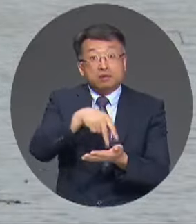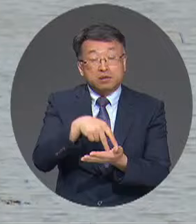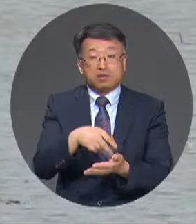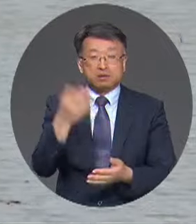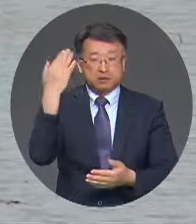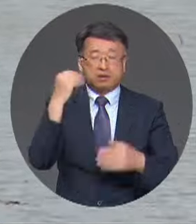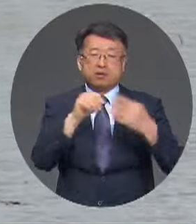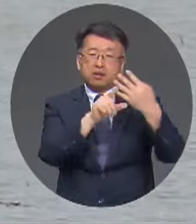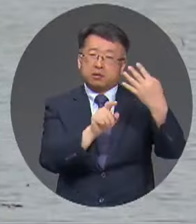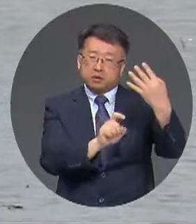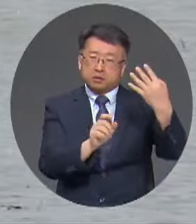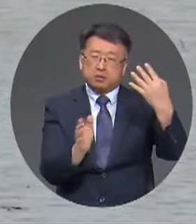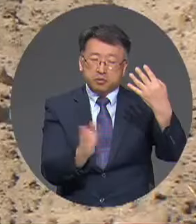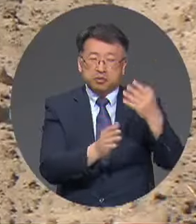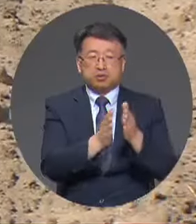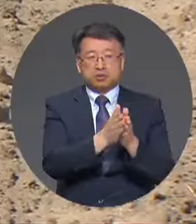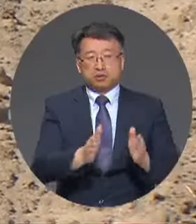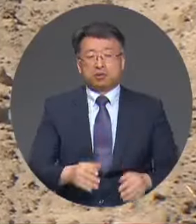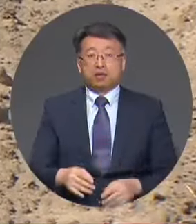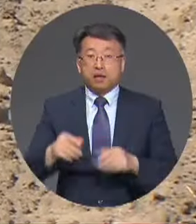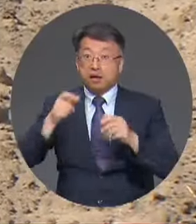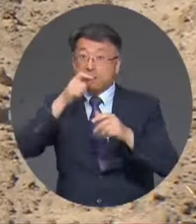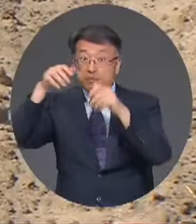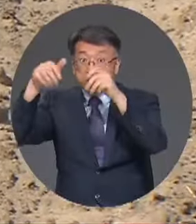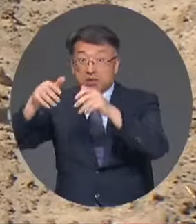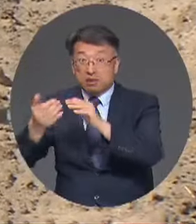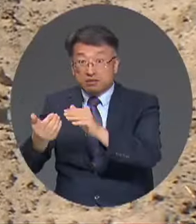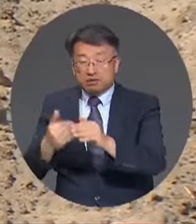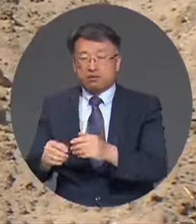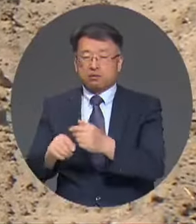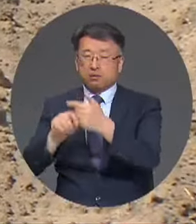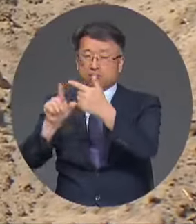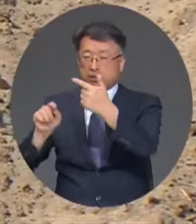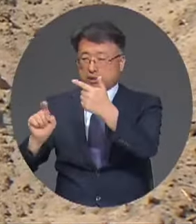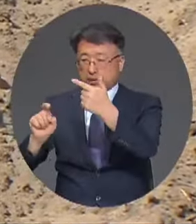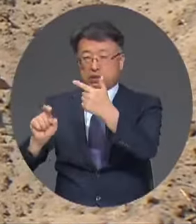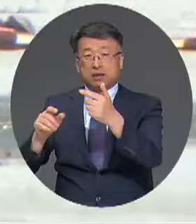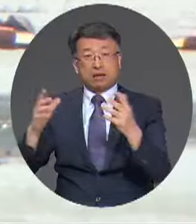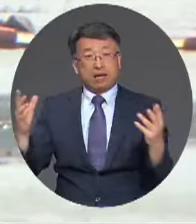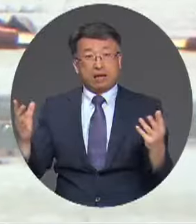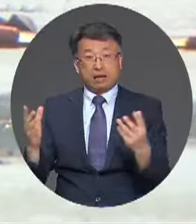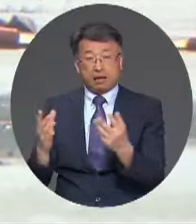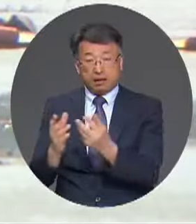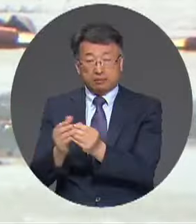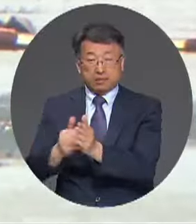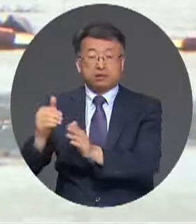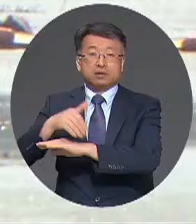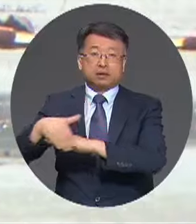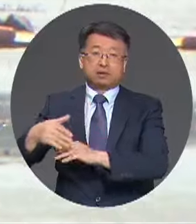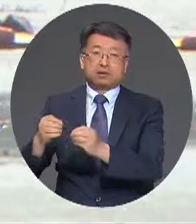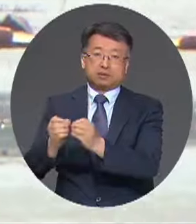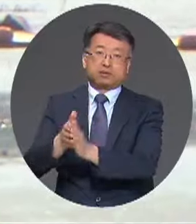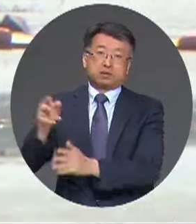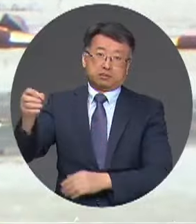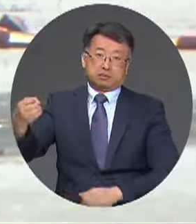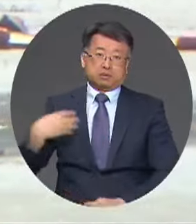지난달 10일쯤 시작한 준설을 장마가 오기 전인 다음 달 10일쯤 마칠 계획이라고